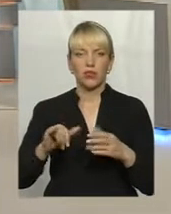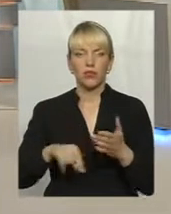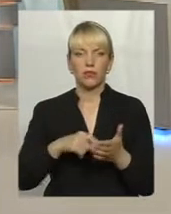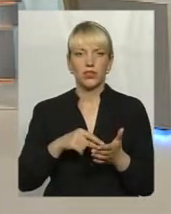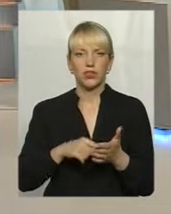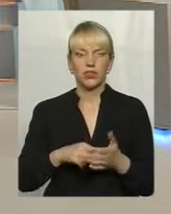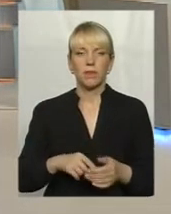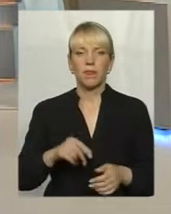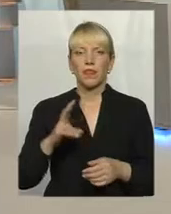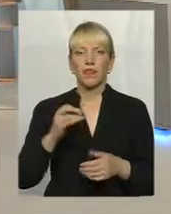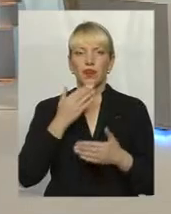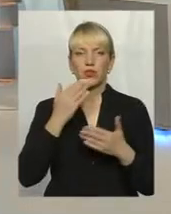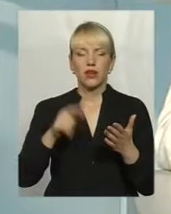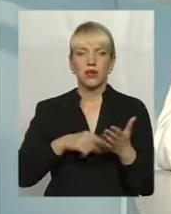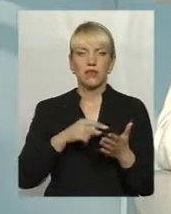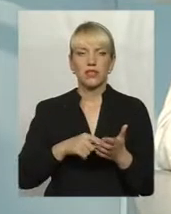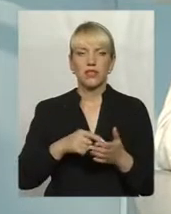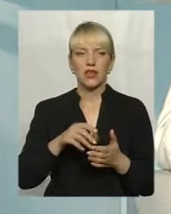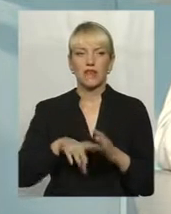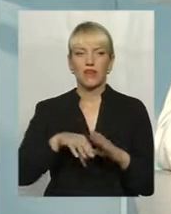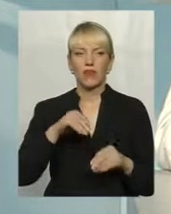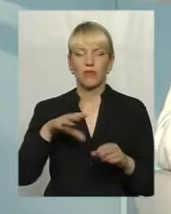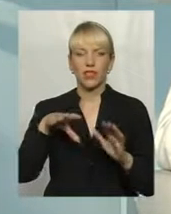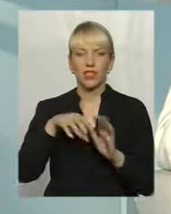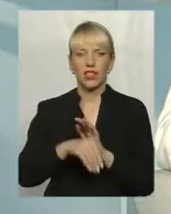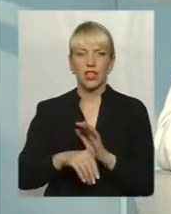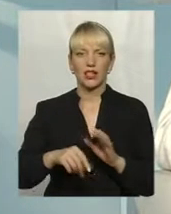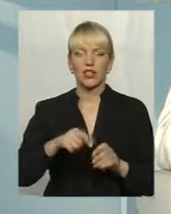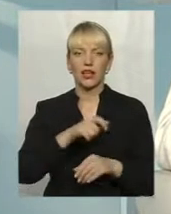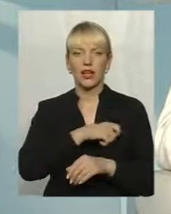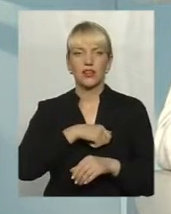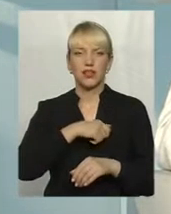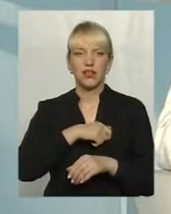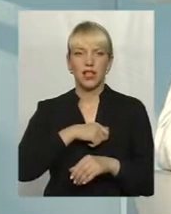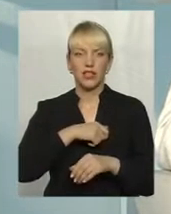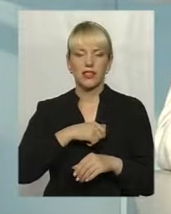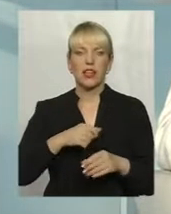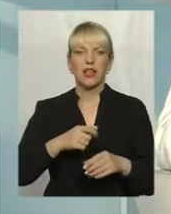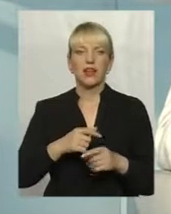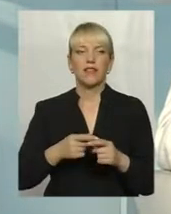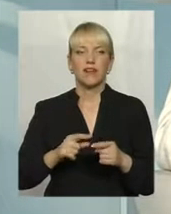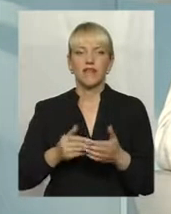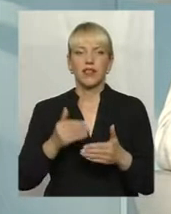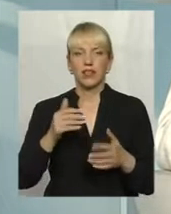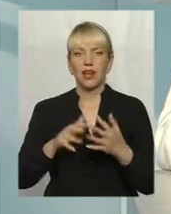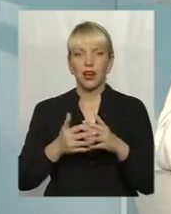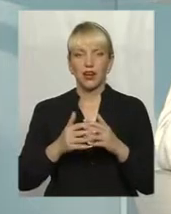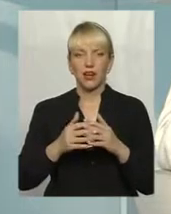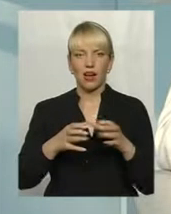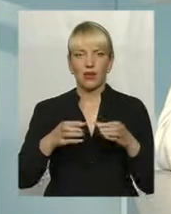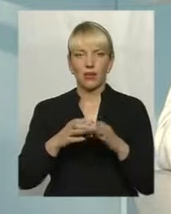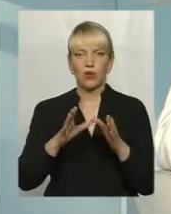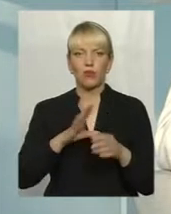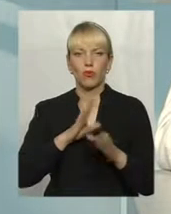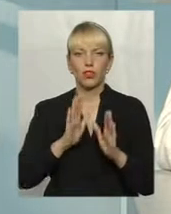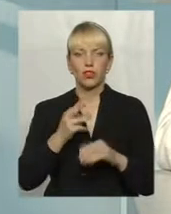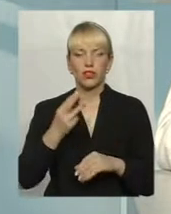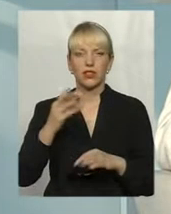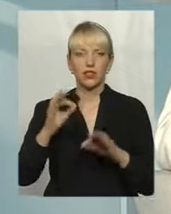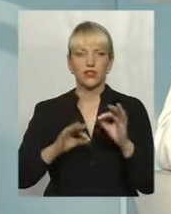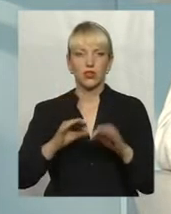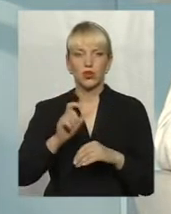останніх місцевих виборах, власне, в складі кандидатів у депутати різних рівнів від аграрної партії було тільки 30% людей, які